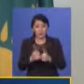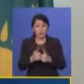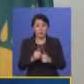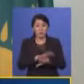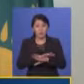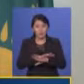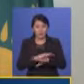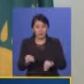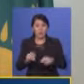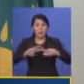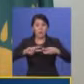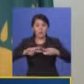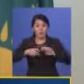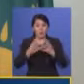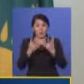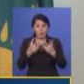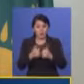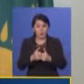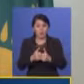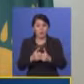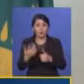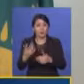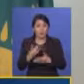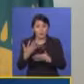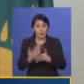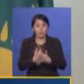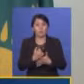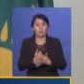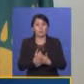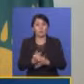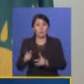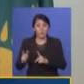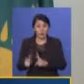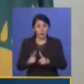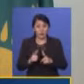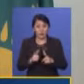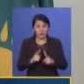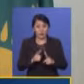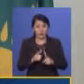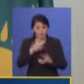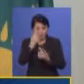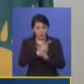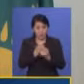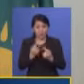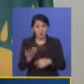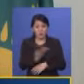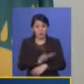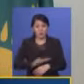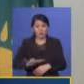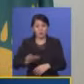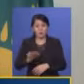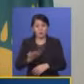жатқан жергілікті мәселелерді шешу үшін қол жинау және петиция жасау құзыретін беру туралы хабар